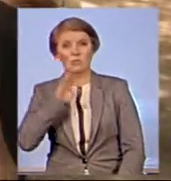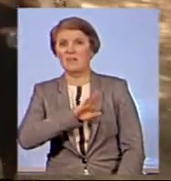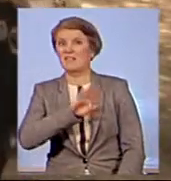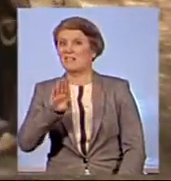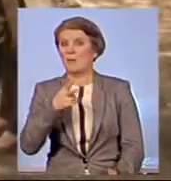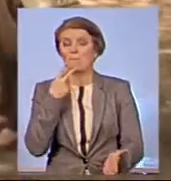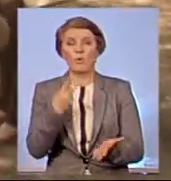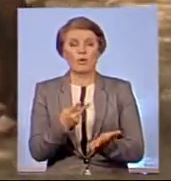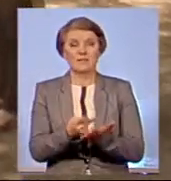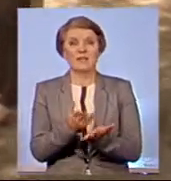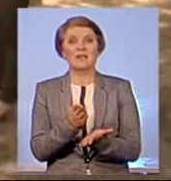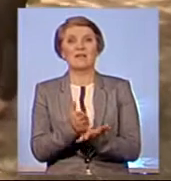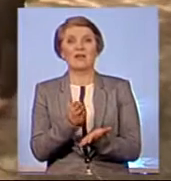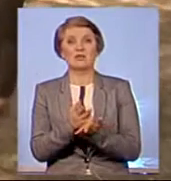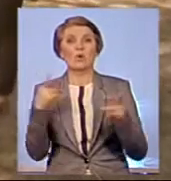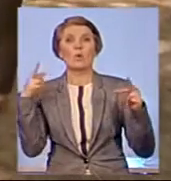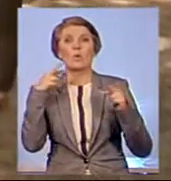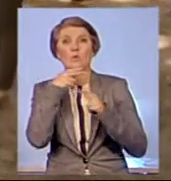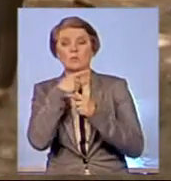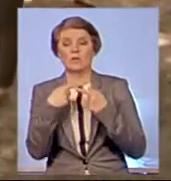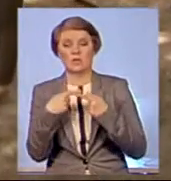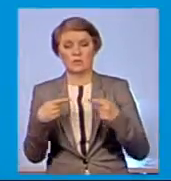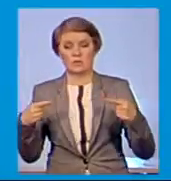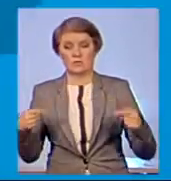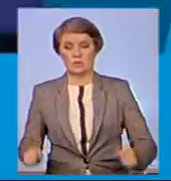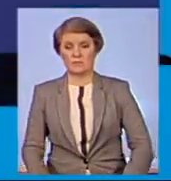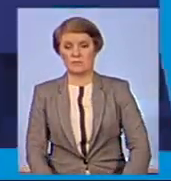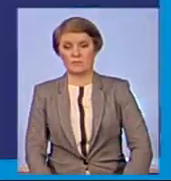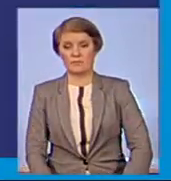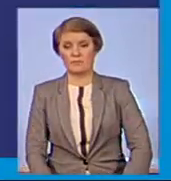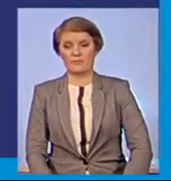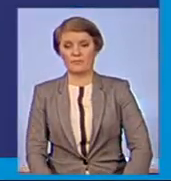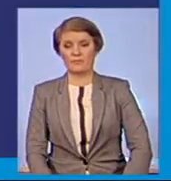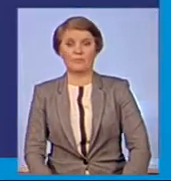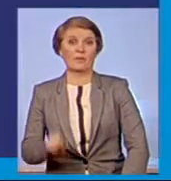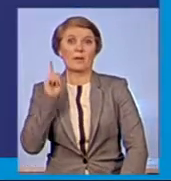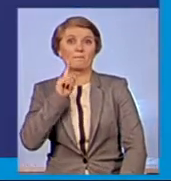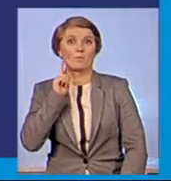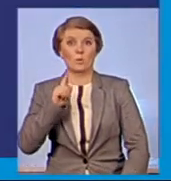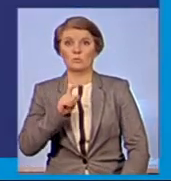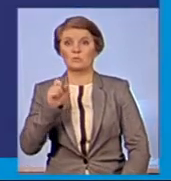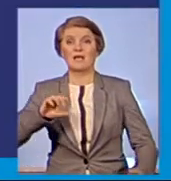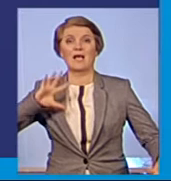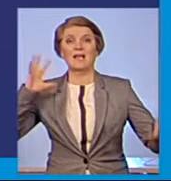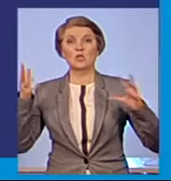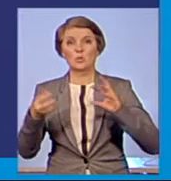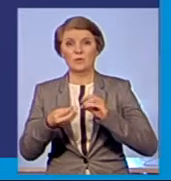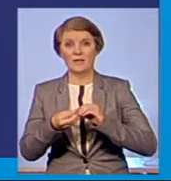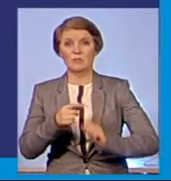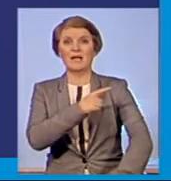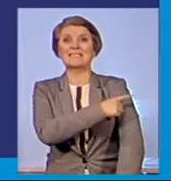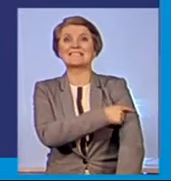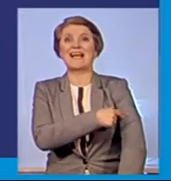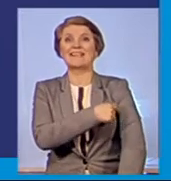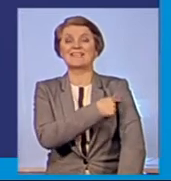управління Держпродспоживслужби Черкаської області Володимир Папач. Поки що за результатами